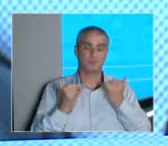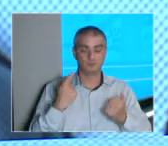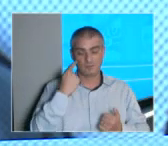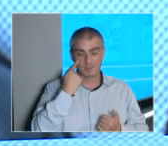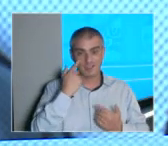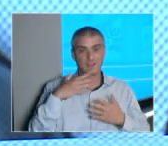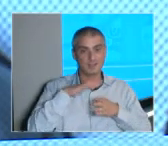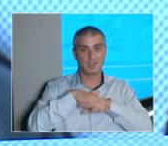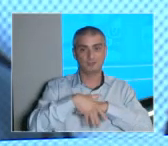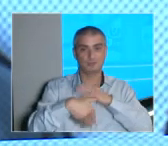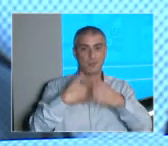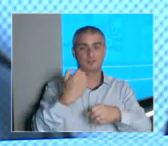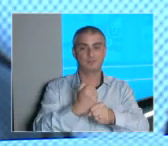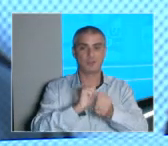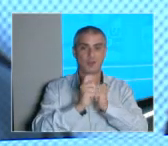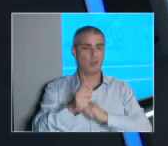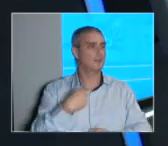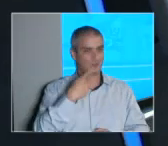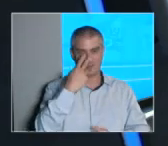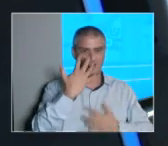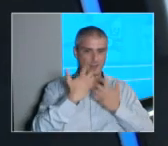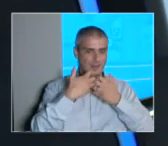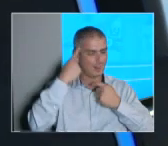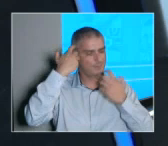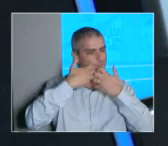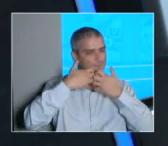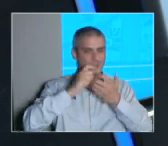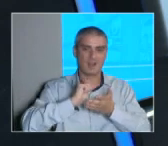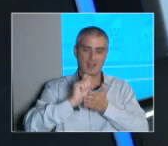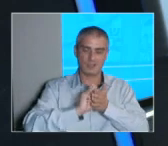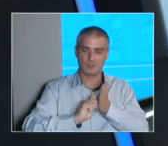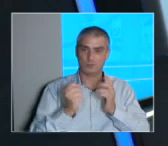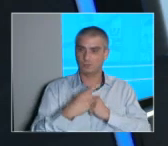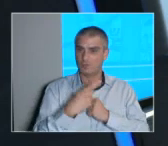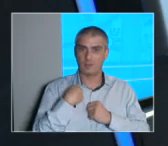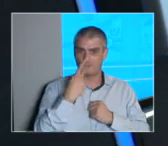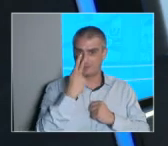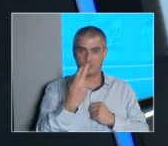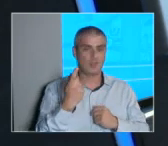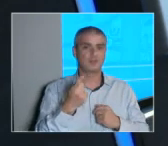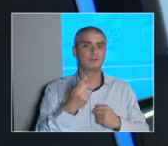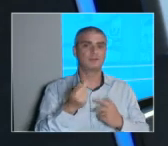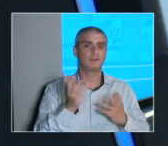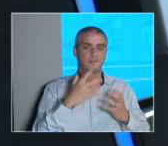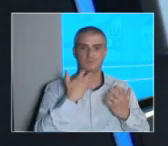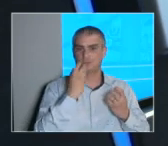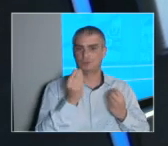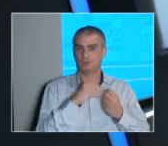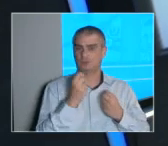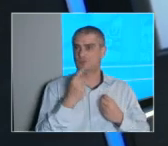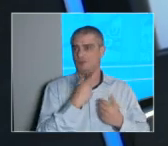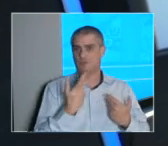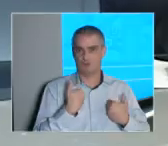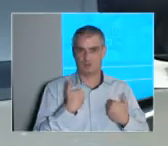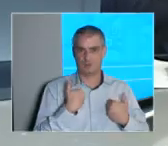בוא נראה אם יהיה לזה השלכות מעשיות או לא. אני כבר רואה את הגלגלים, רצים לך בראש לקראת הטור השבועי, אבל תדע מה, בוא נשמע עם פרשיית השבוע. נעבור